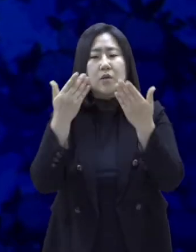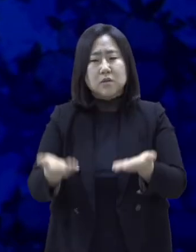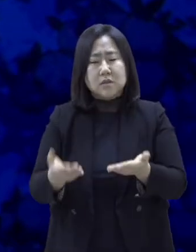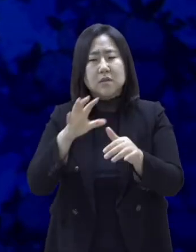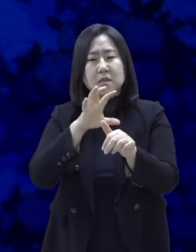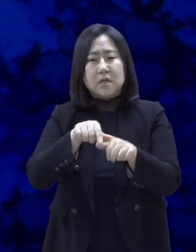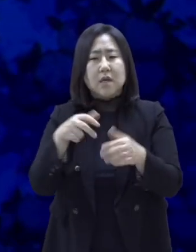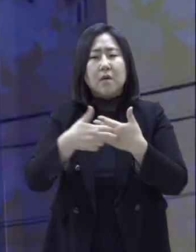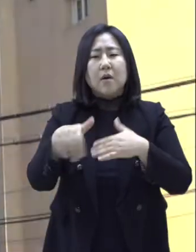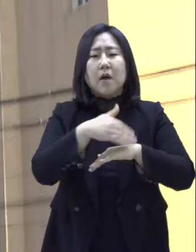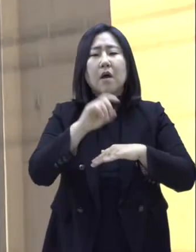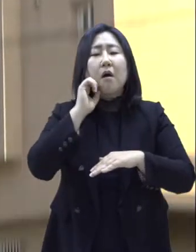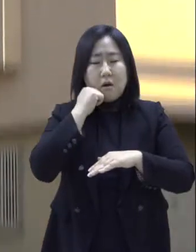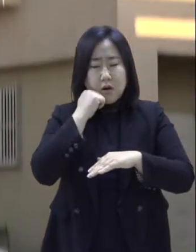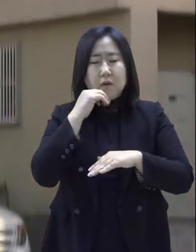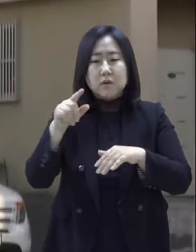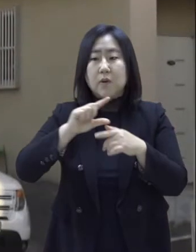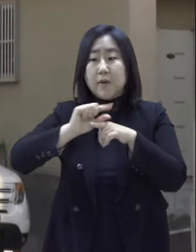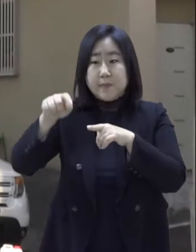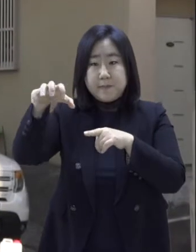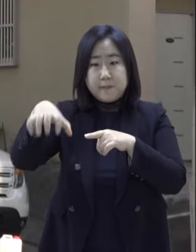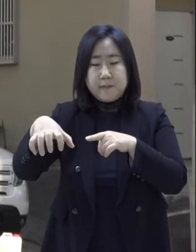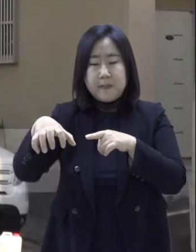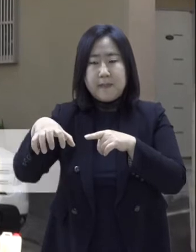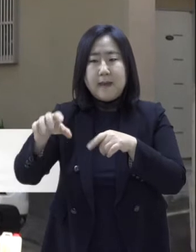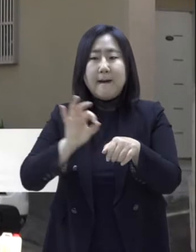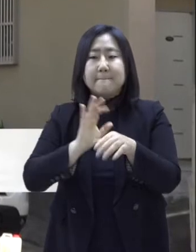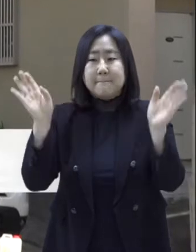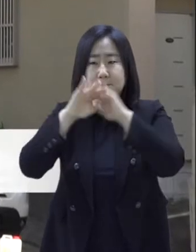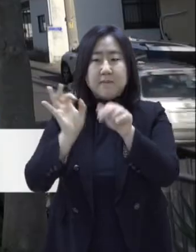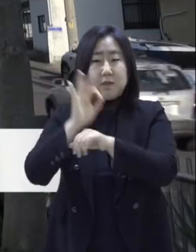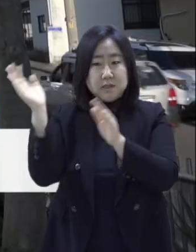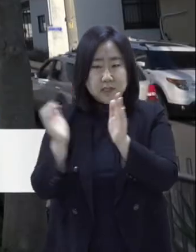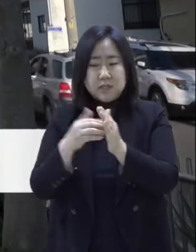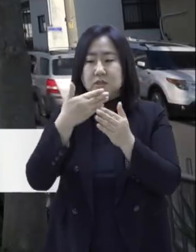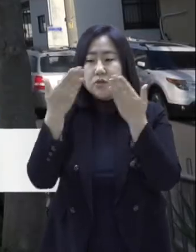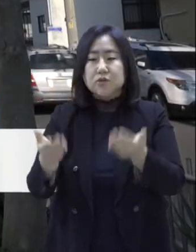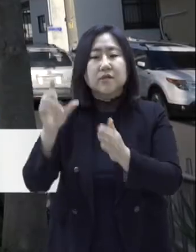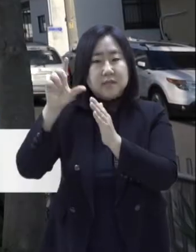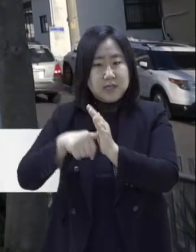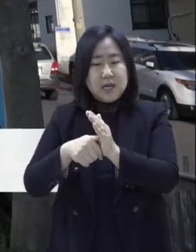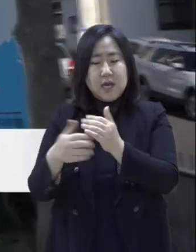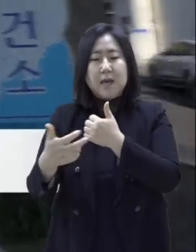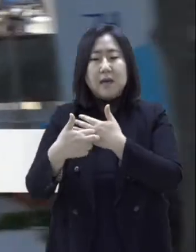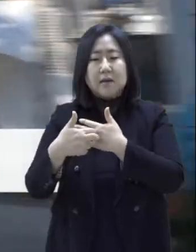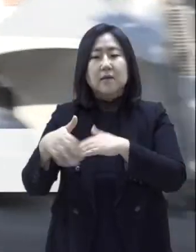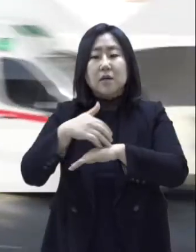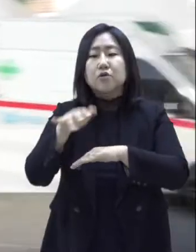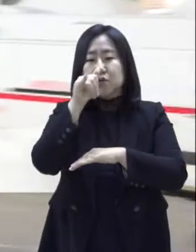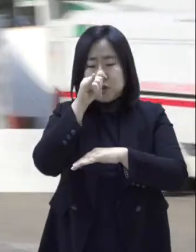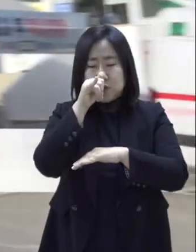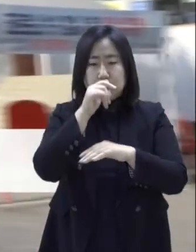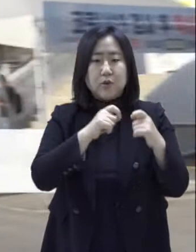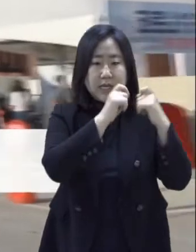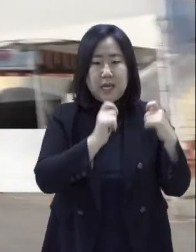이를 위해 서귀포시가 읍면 지역에서도 휴일과 밤 10시까지 의료 서비스를 받을 수 있도록 전국 최초로